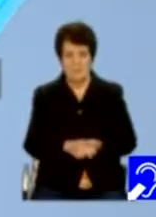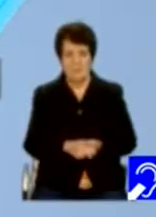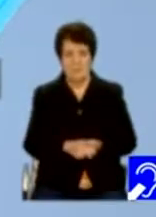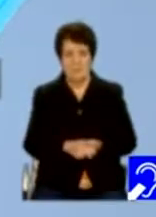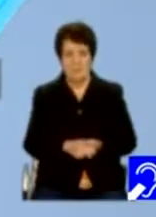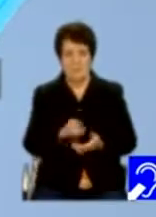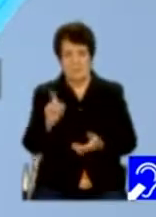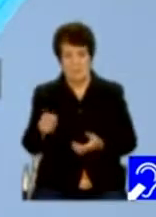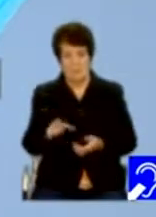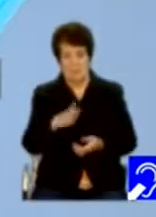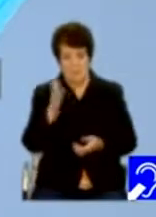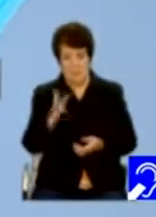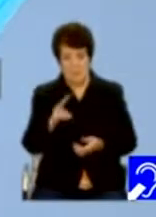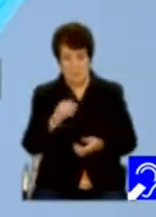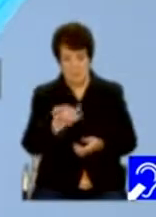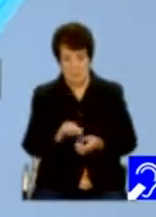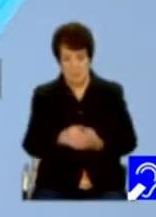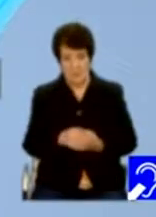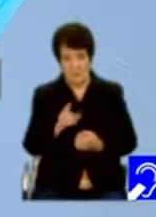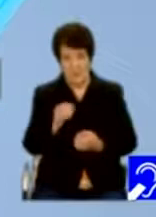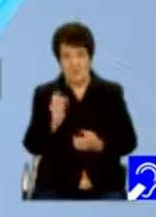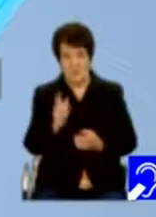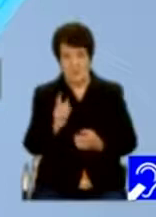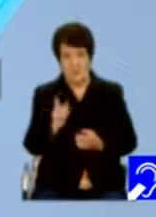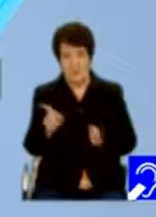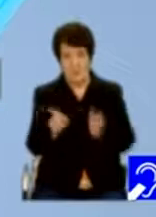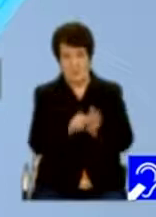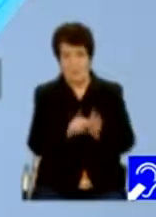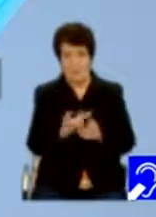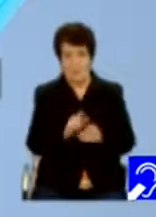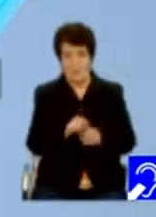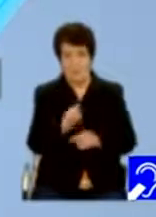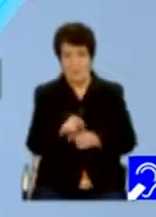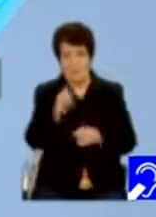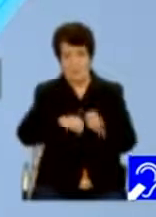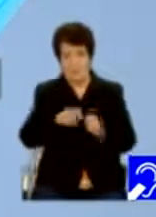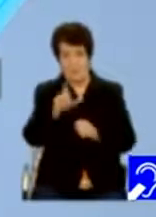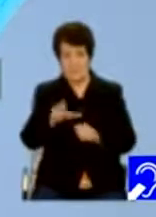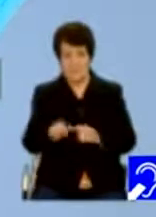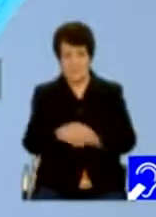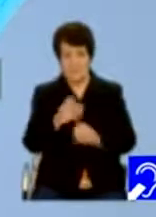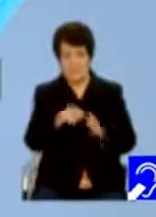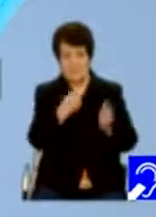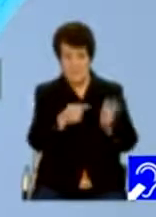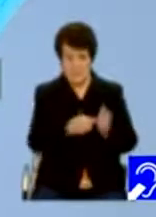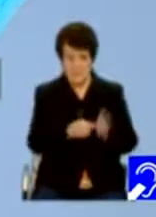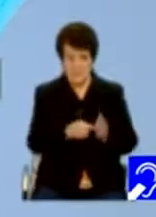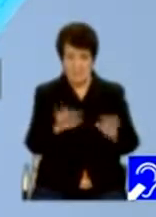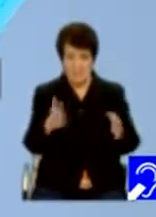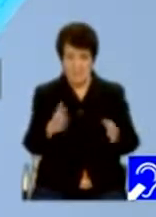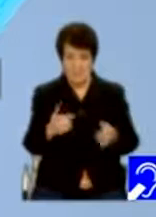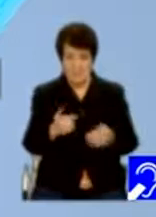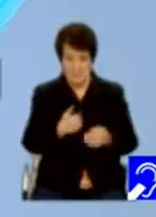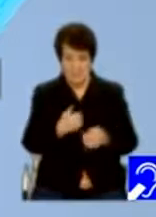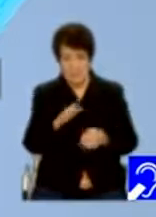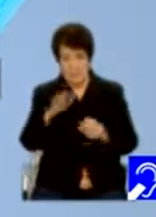Respectiv, dumnealui a abordat acești experți în sociologie și i-a întrebat, în cazul în care eu